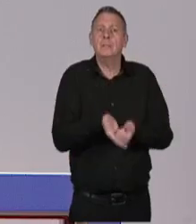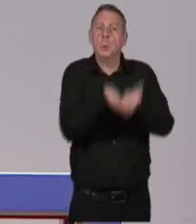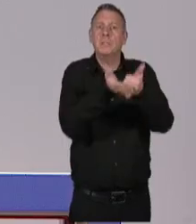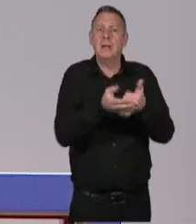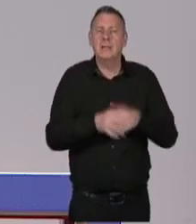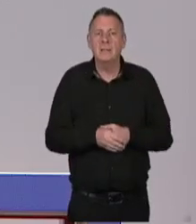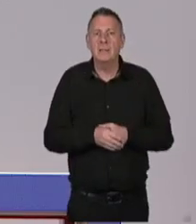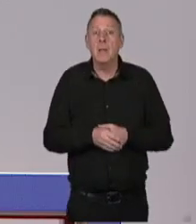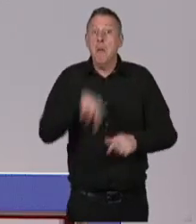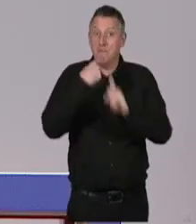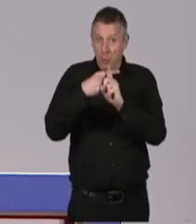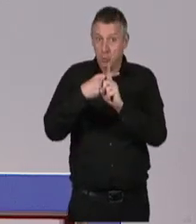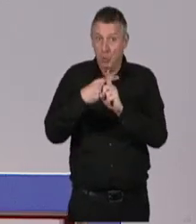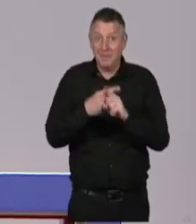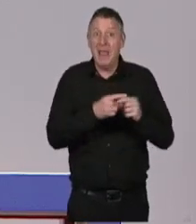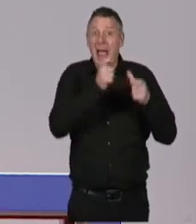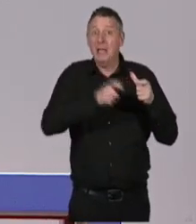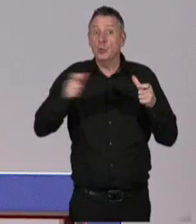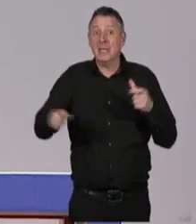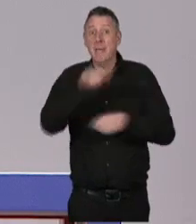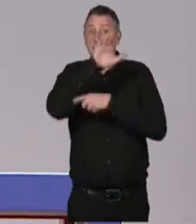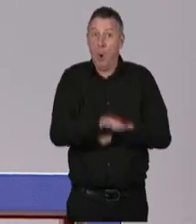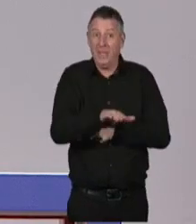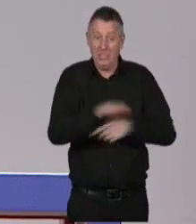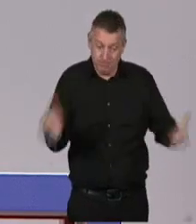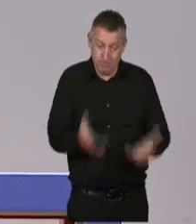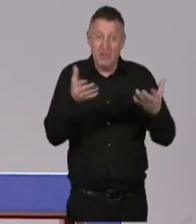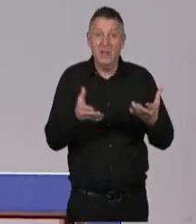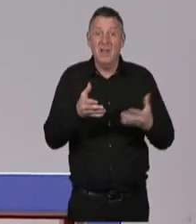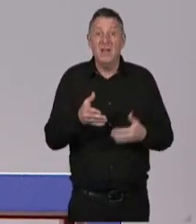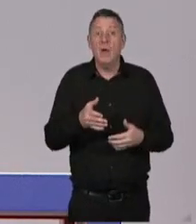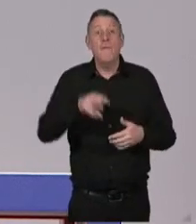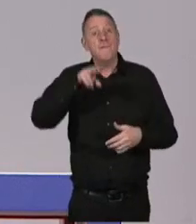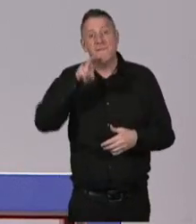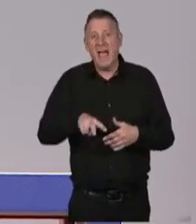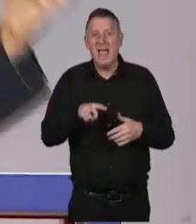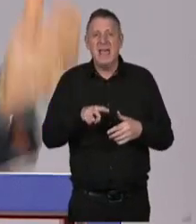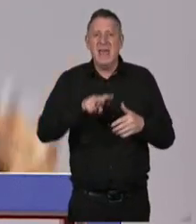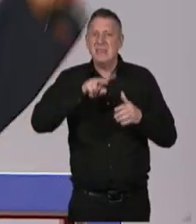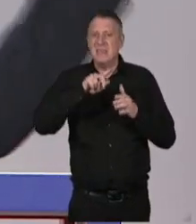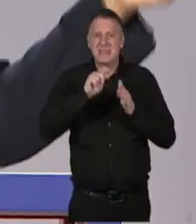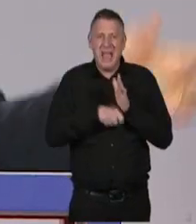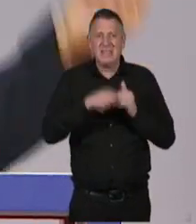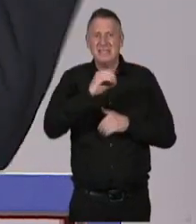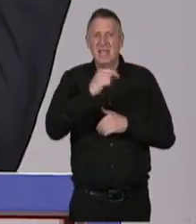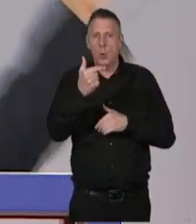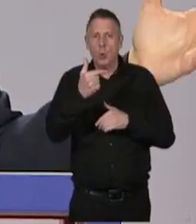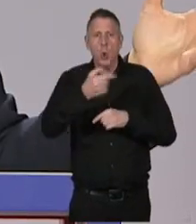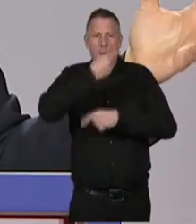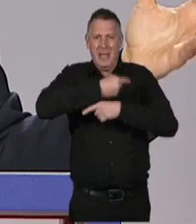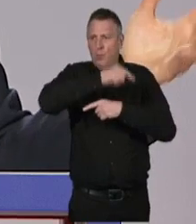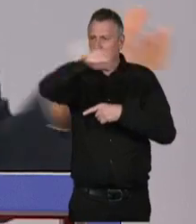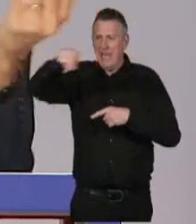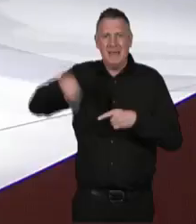et je protégerai notre industrie. Je veux une vraie taxe carbone à nos frontières. Je dis bien une